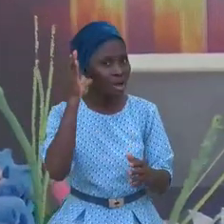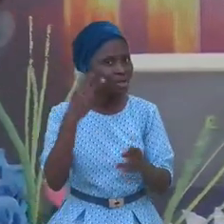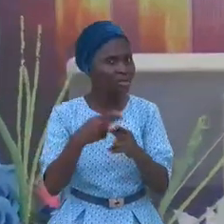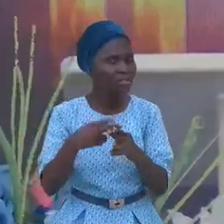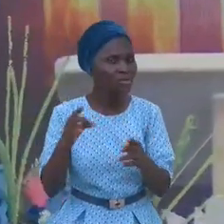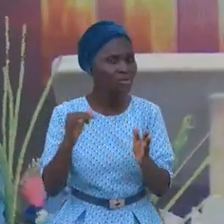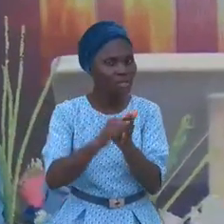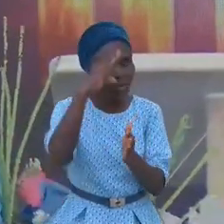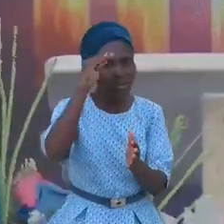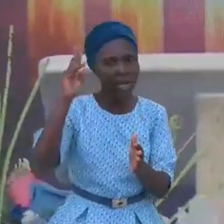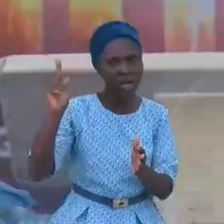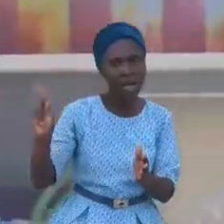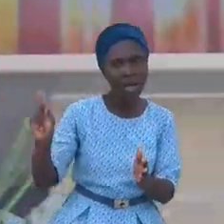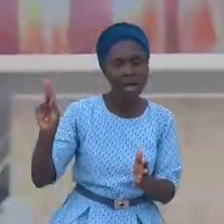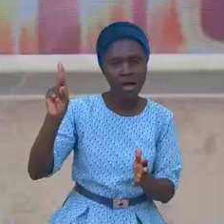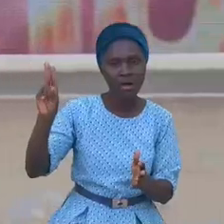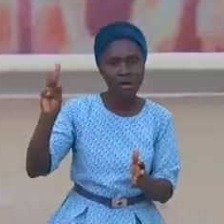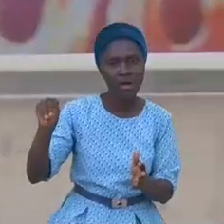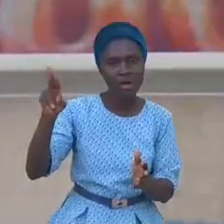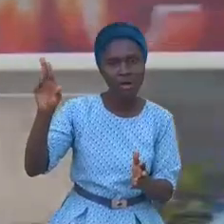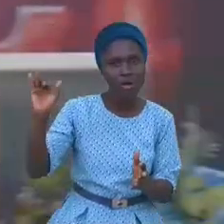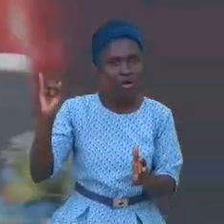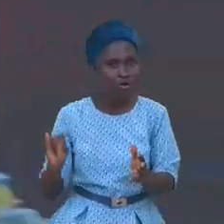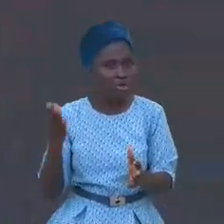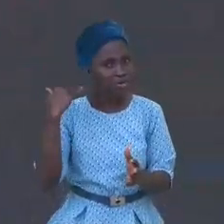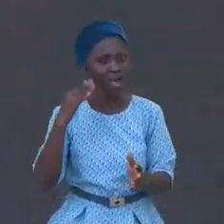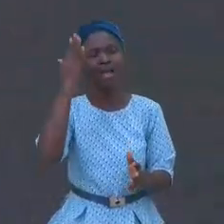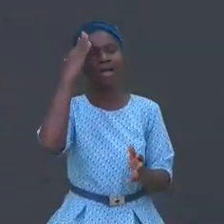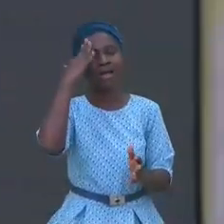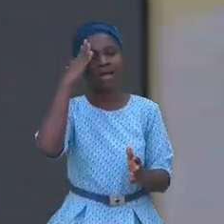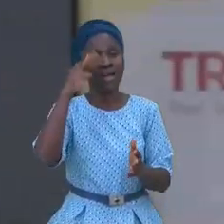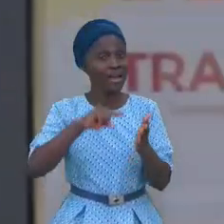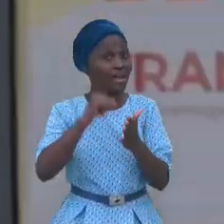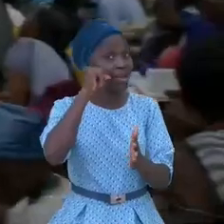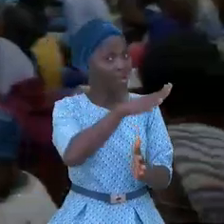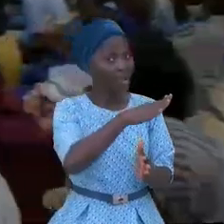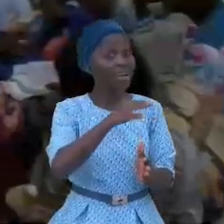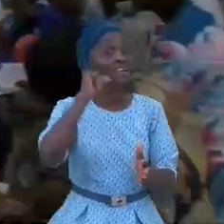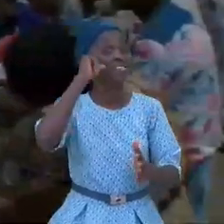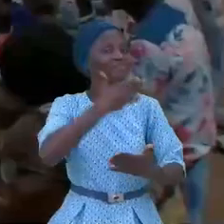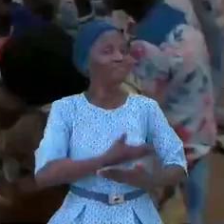Koumoué? Il dit, oui, je le connais. Ah, c'est la fille de Koumoué.